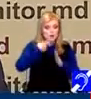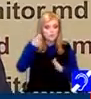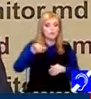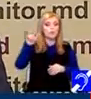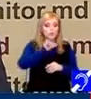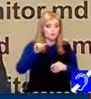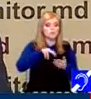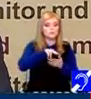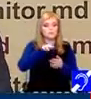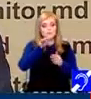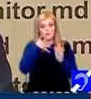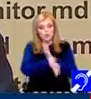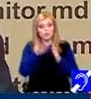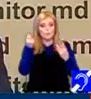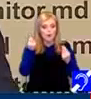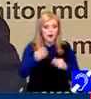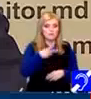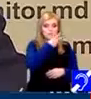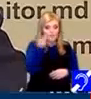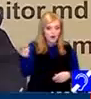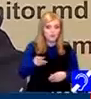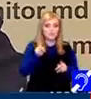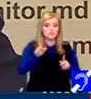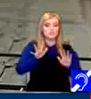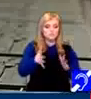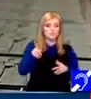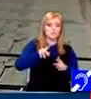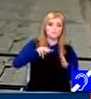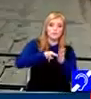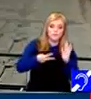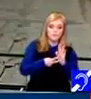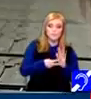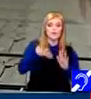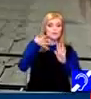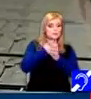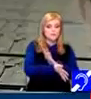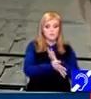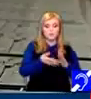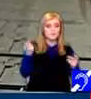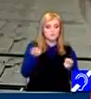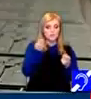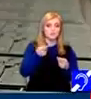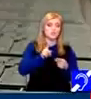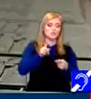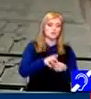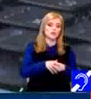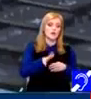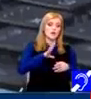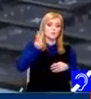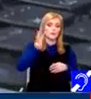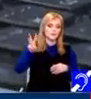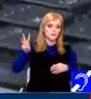fi aprobat să participe la consultări publice, să vadă ce se preconizează. Transparența lasă de dorit și în mediul online. Pe